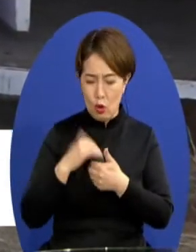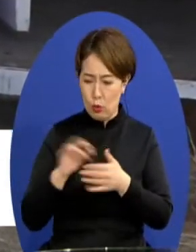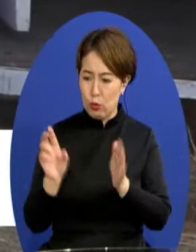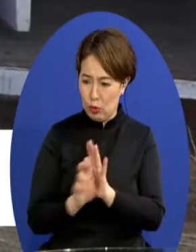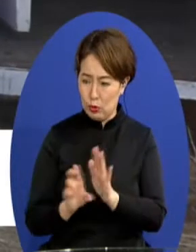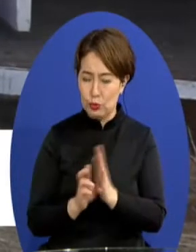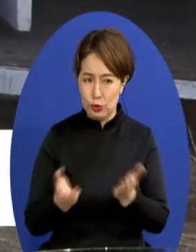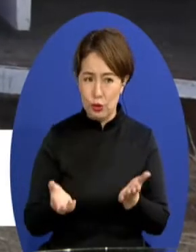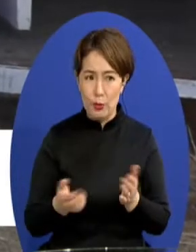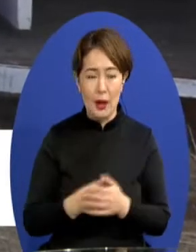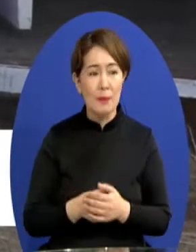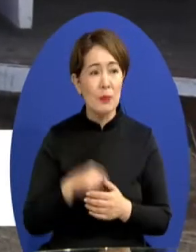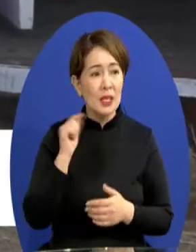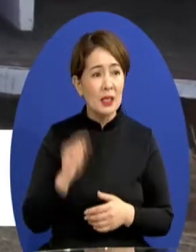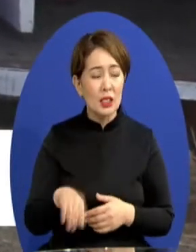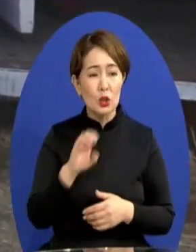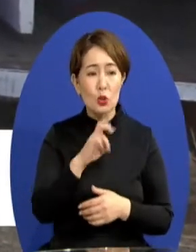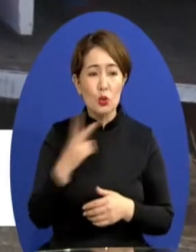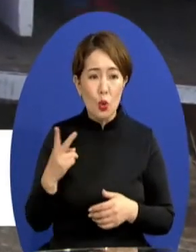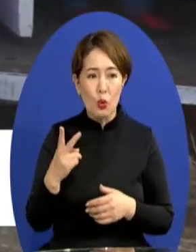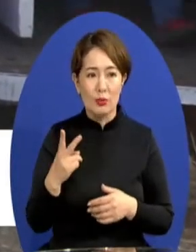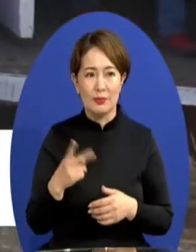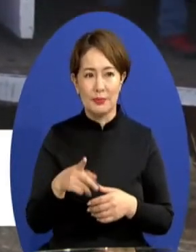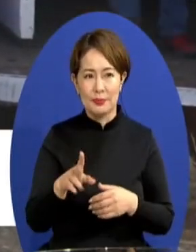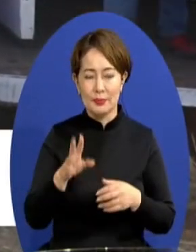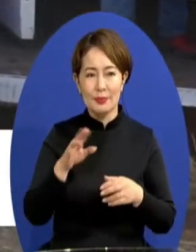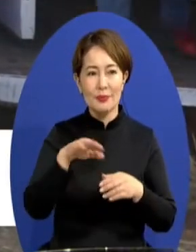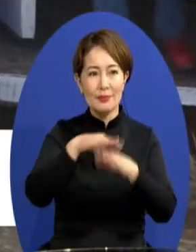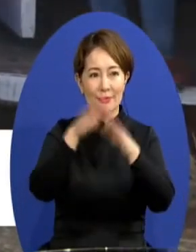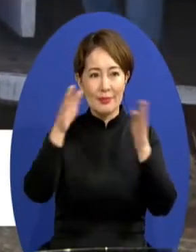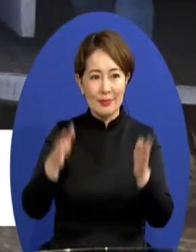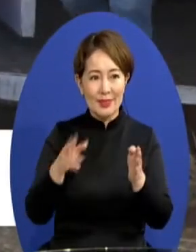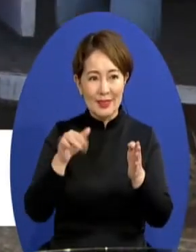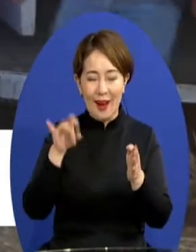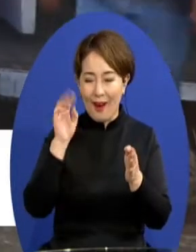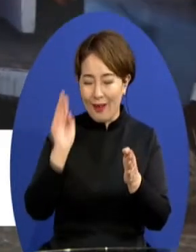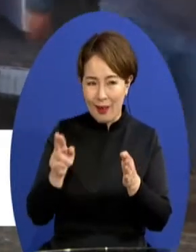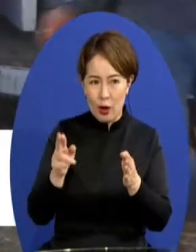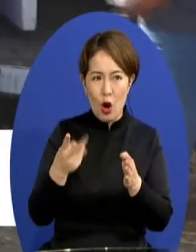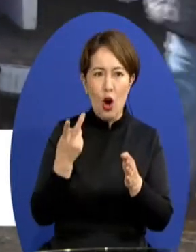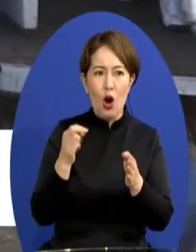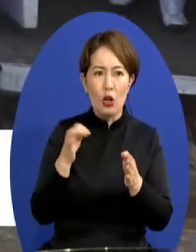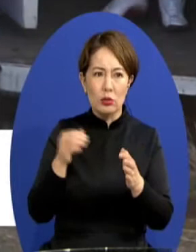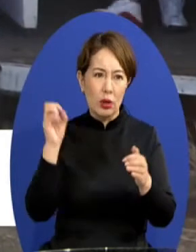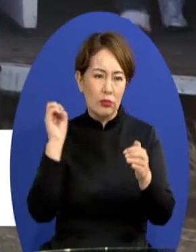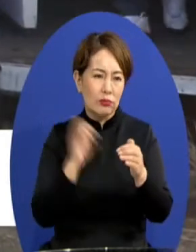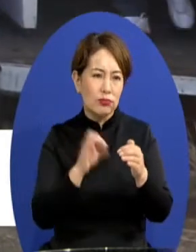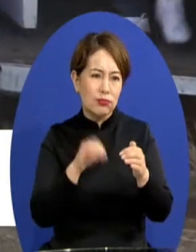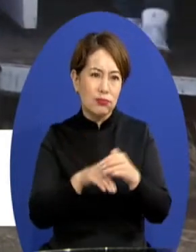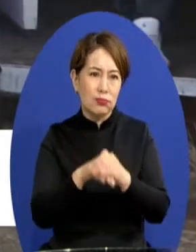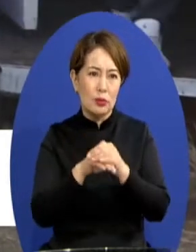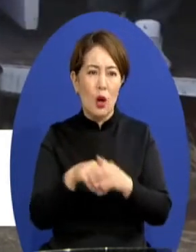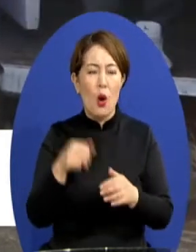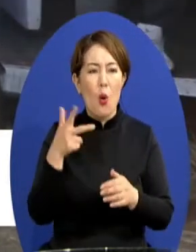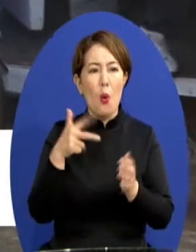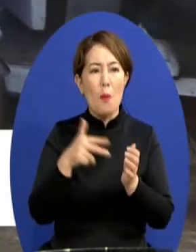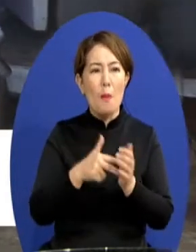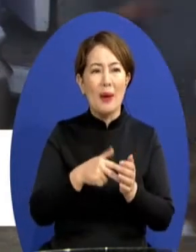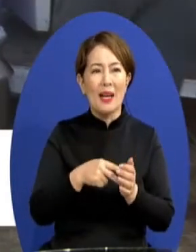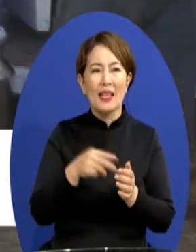боломжтой. Энэ сүүний танк хөдөлшөөр хөдөлж сүрж байгаа манай энэ сүүний танк бол 20 тонны контейнер сүрлэгдсэн 30,000 литр